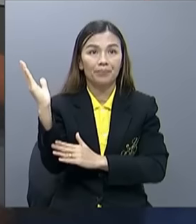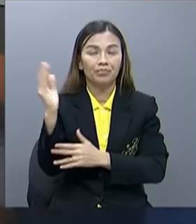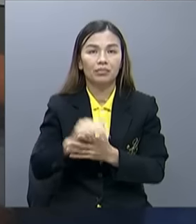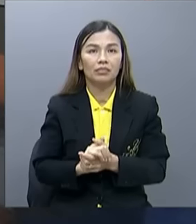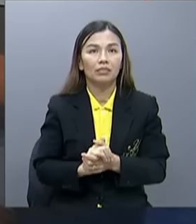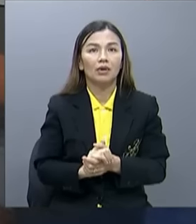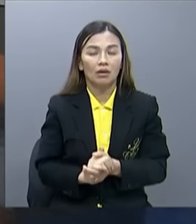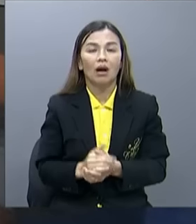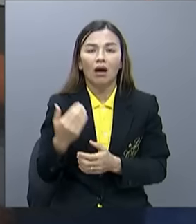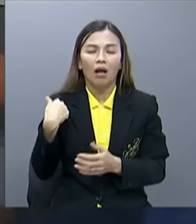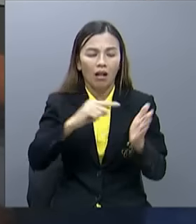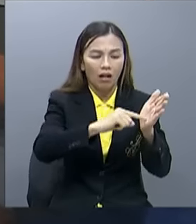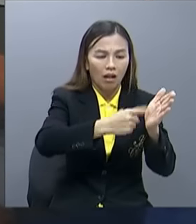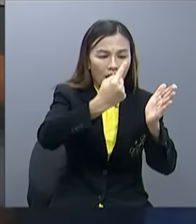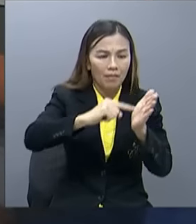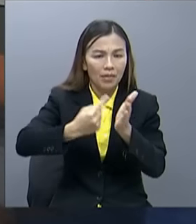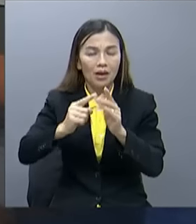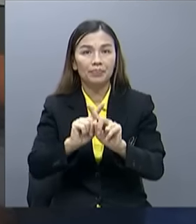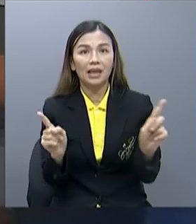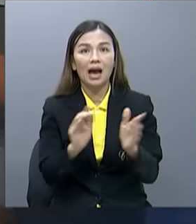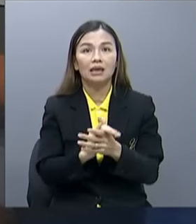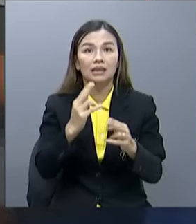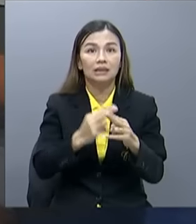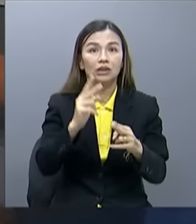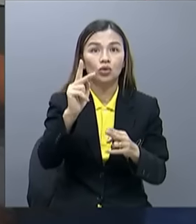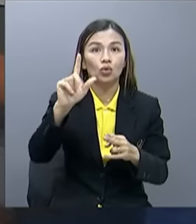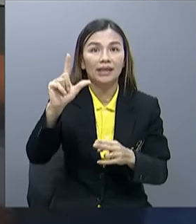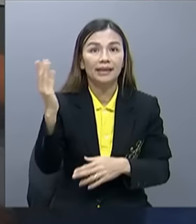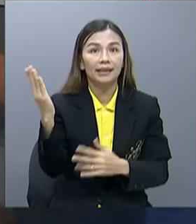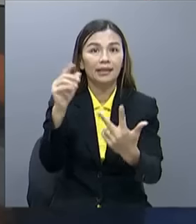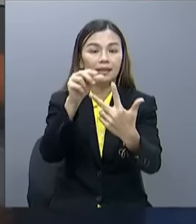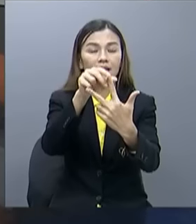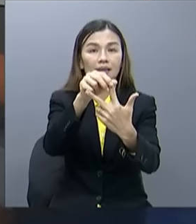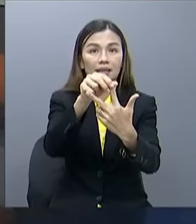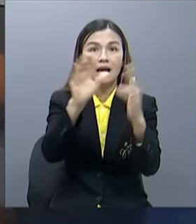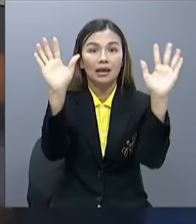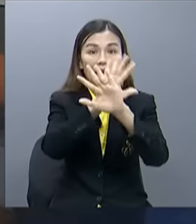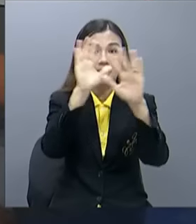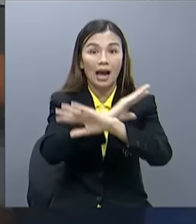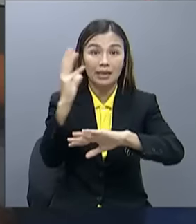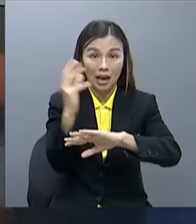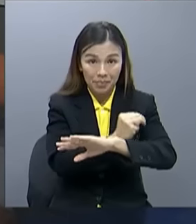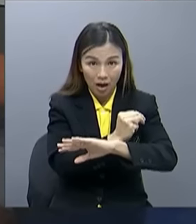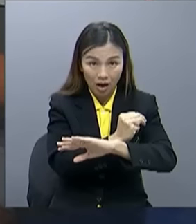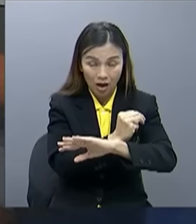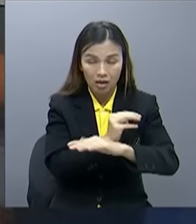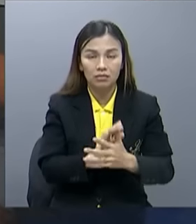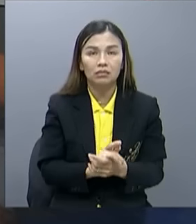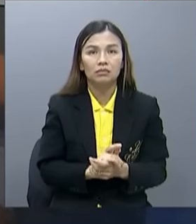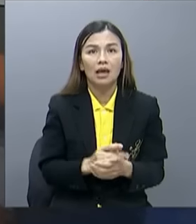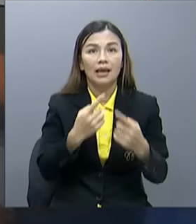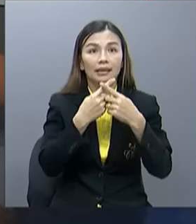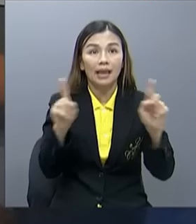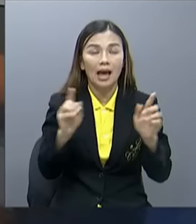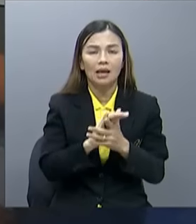างกันตามที่กฎหมายกำหนดคืออย่างคุณกุลิศเนี่ยก็จะมองว่าใกล้เคียงการเมืองก็ได้นะคะแต่ทำไมธนาคารแห่งประเทศไ